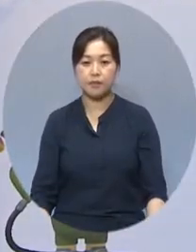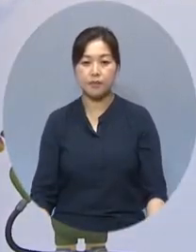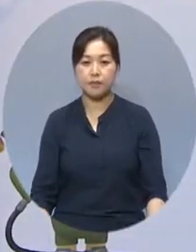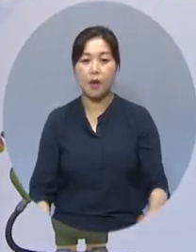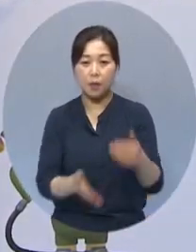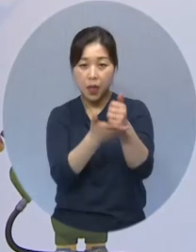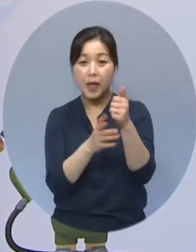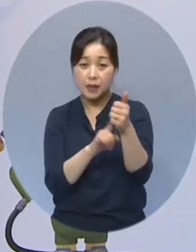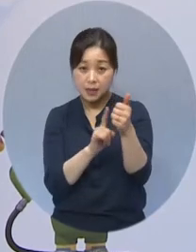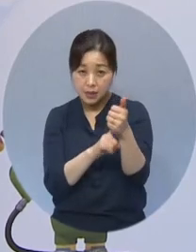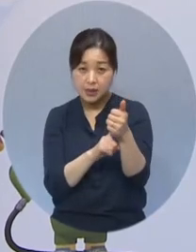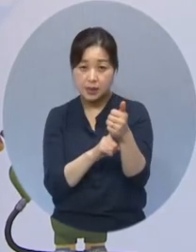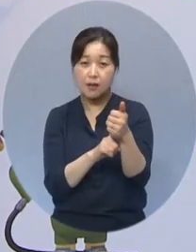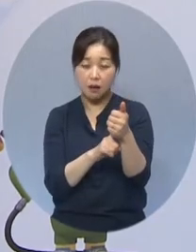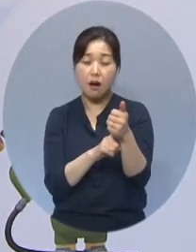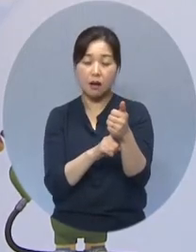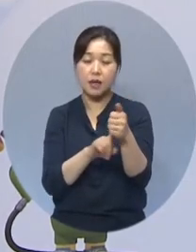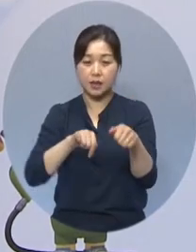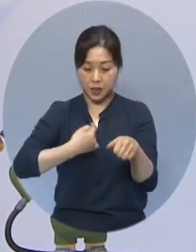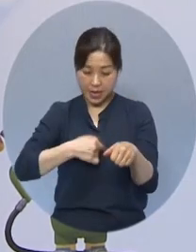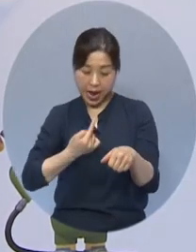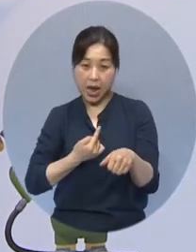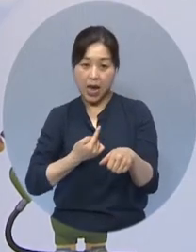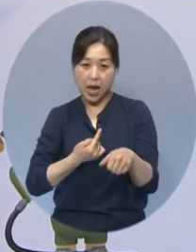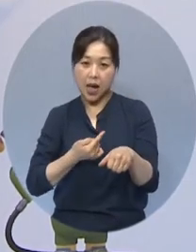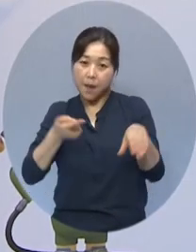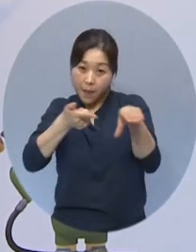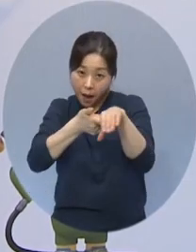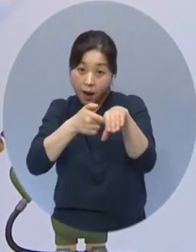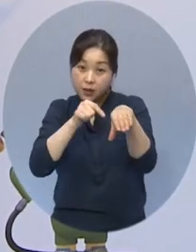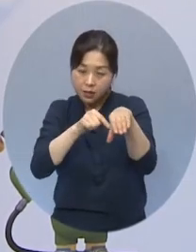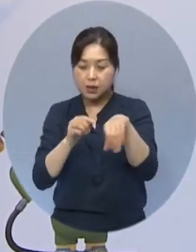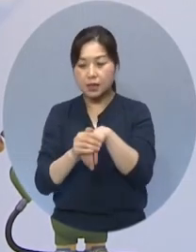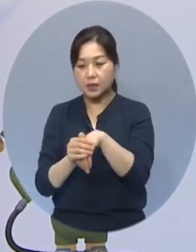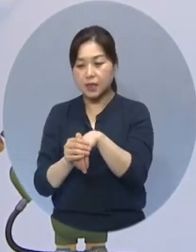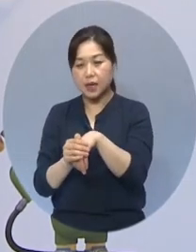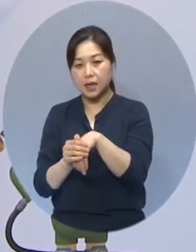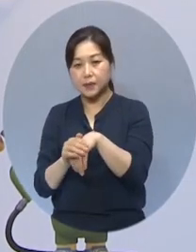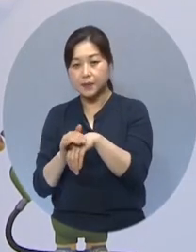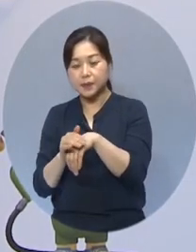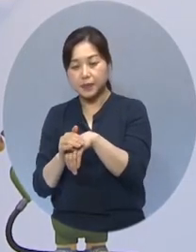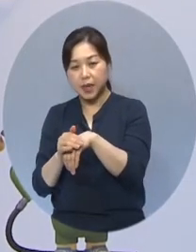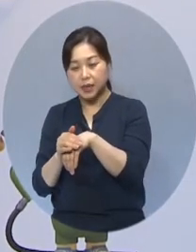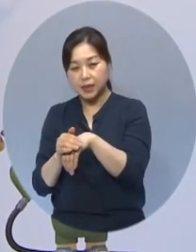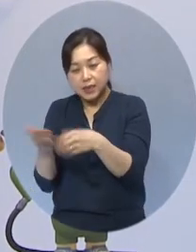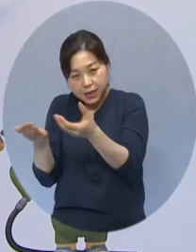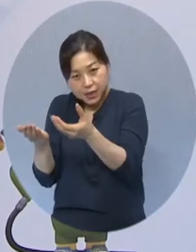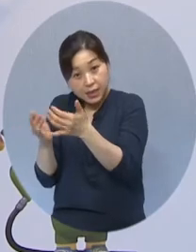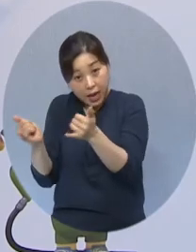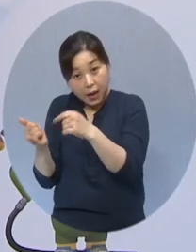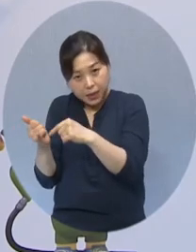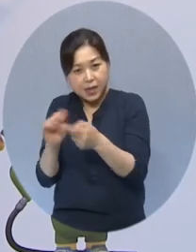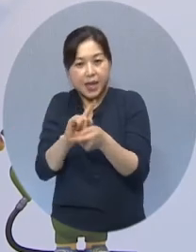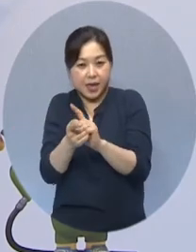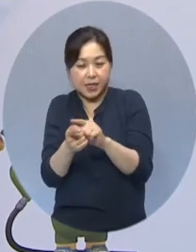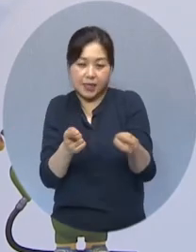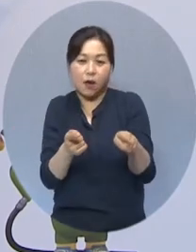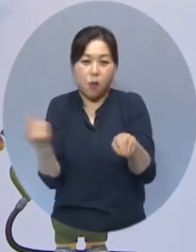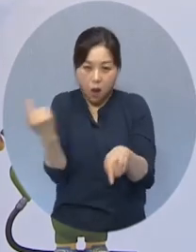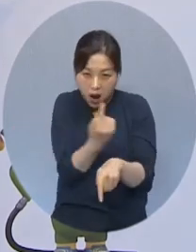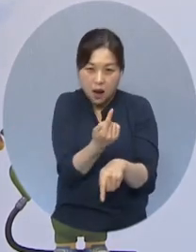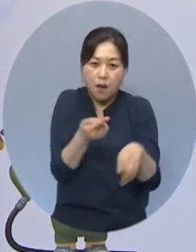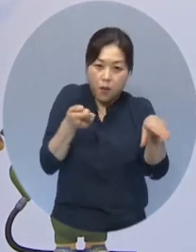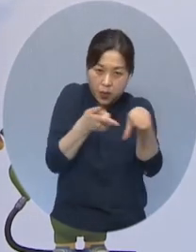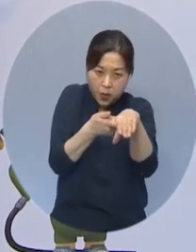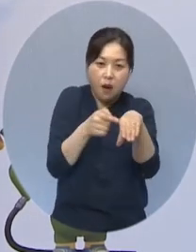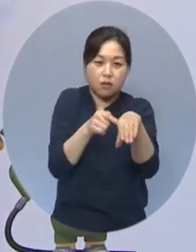고객들이 다 하는 일을 그 대기하고 있는 직원이 와서 주유를 해드리는 그런 방법으로